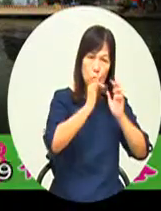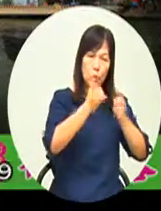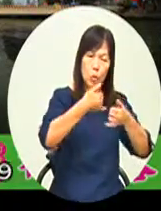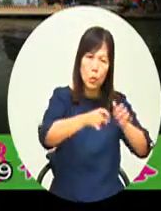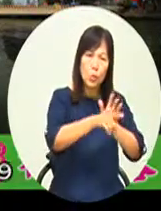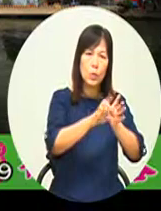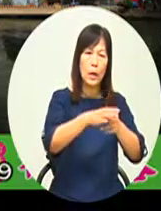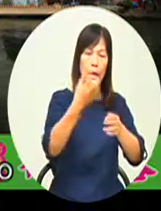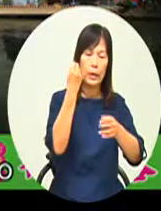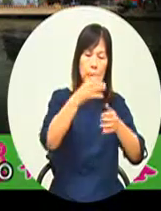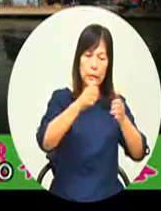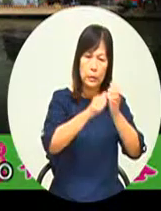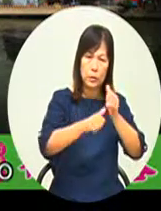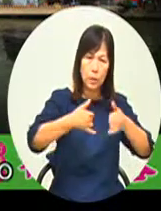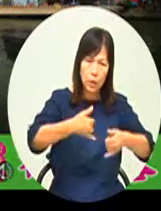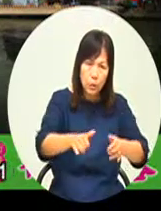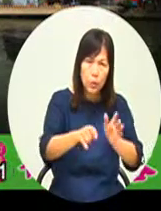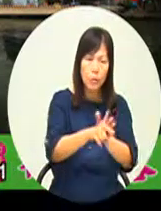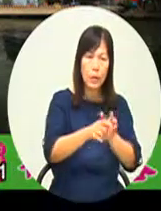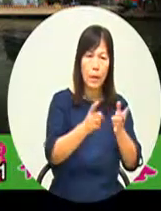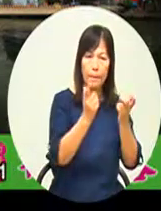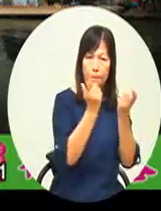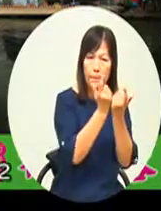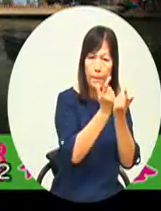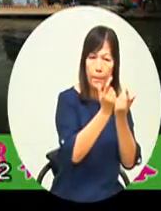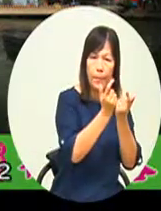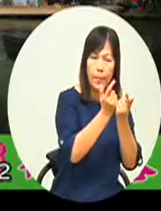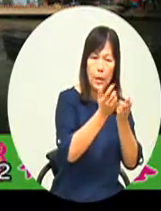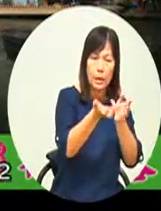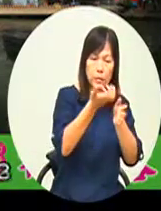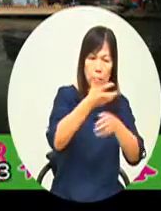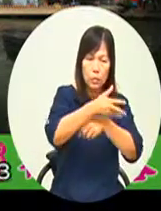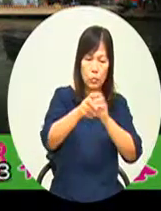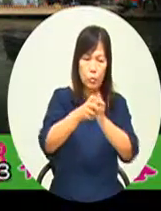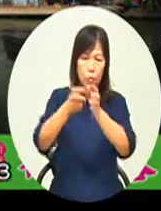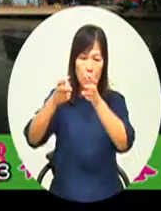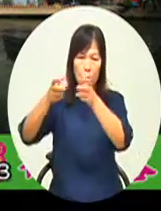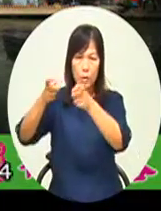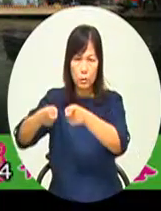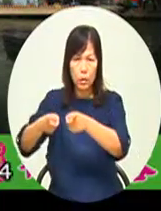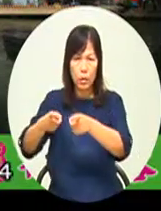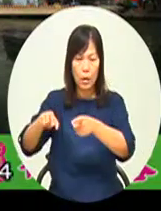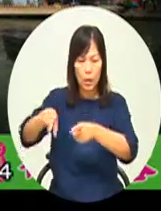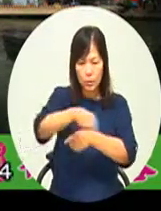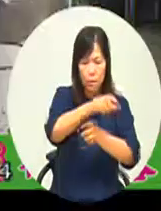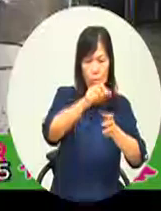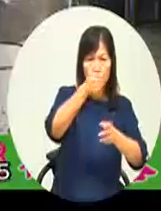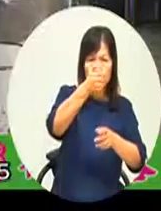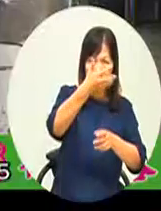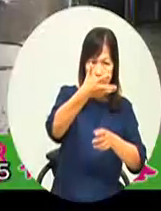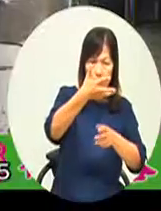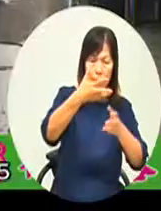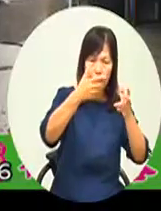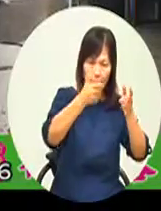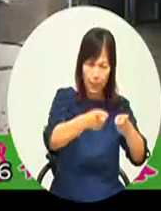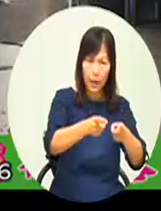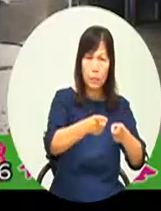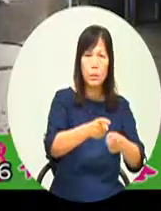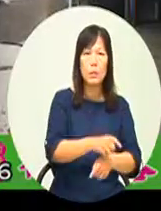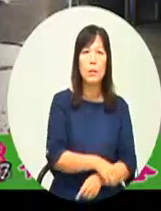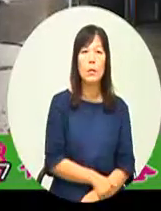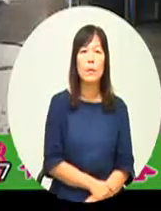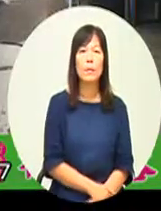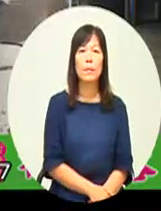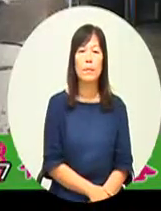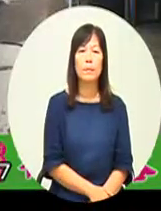新生路段北侧由前镇轮渡站到五十八号码头，那